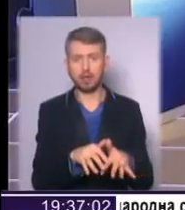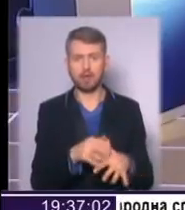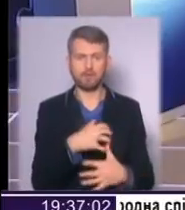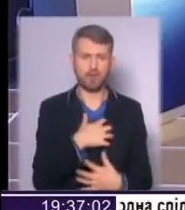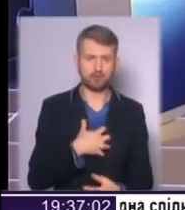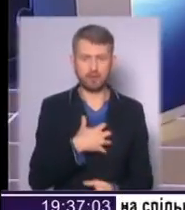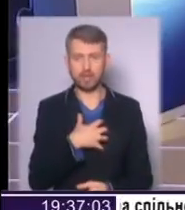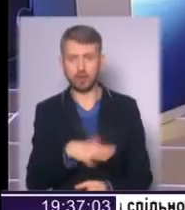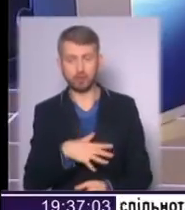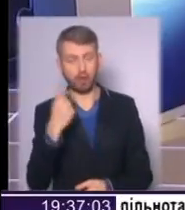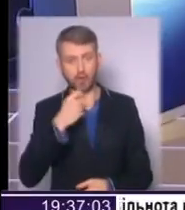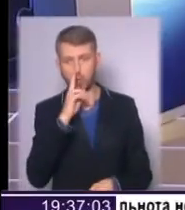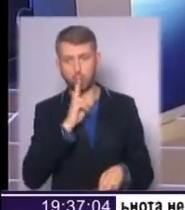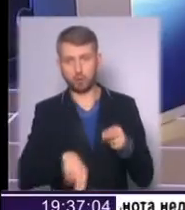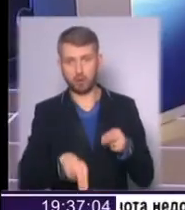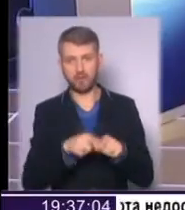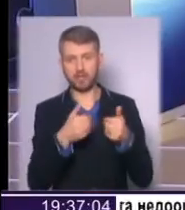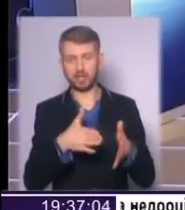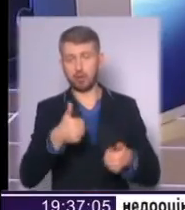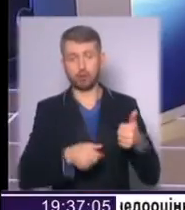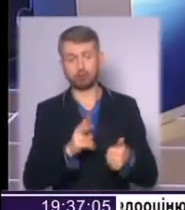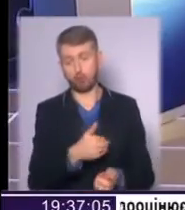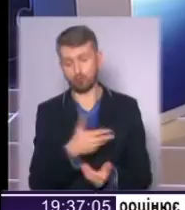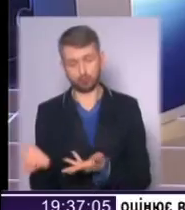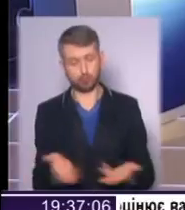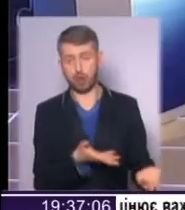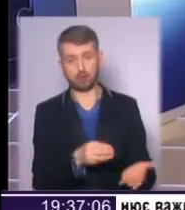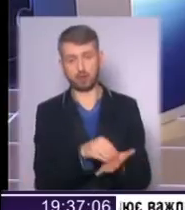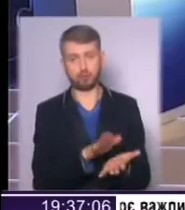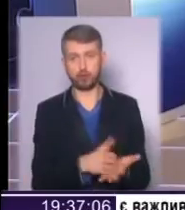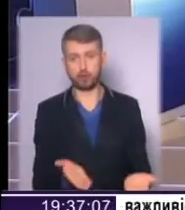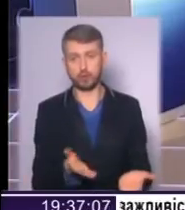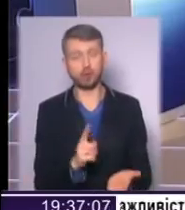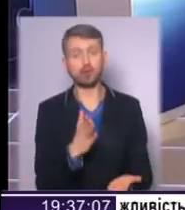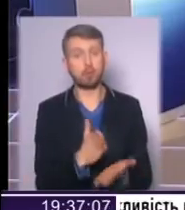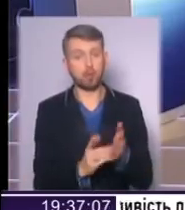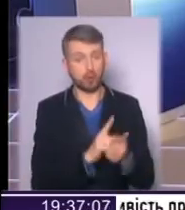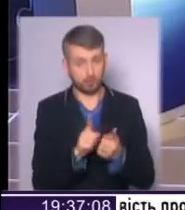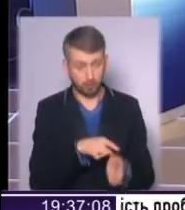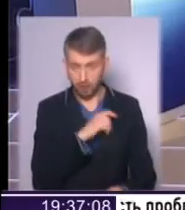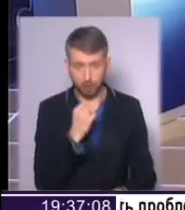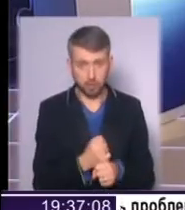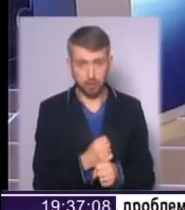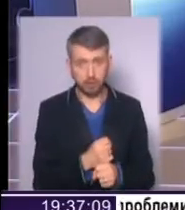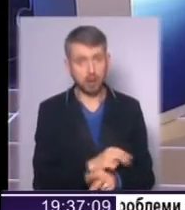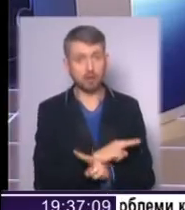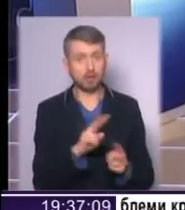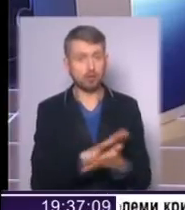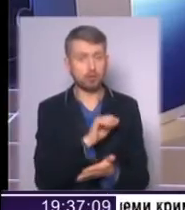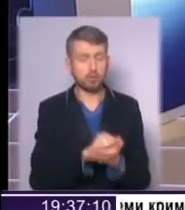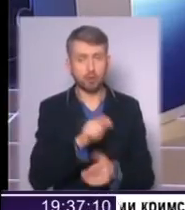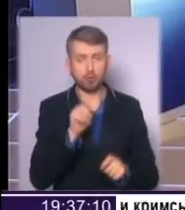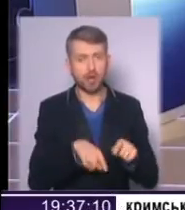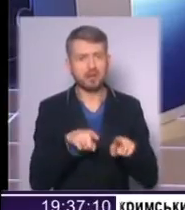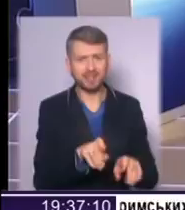принципові, але даїшників не стало, відкритий конкурс, хто хоче, будь ласка, записуйтесь. І що ми маємо? Реформа зроблена. І ніхто на прес-конференції не